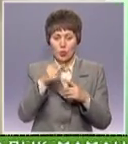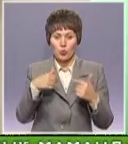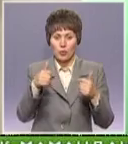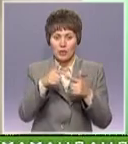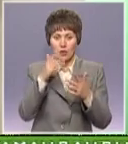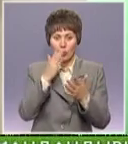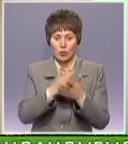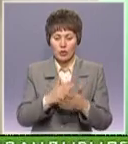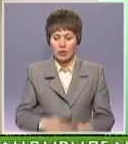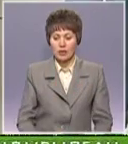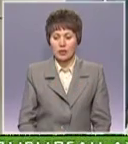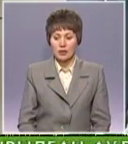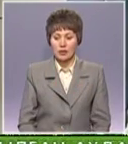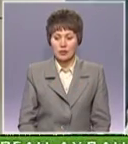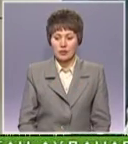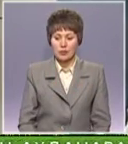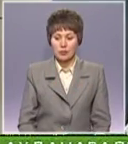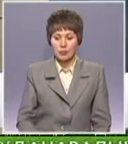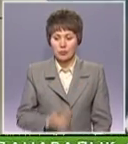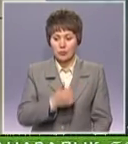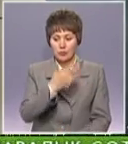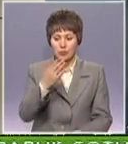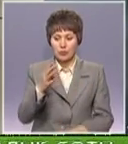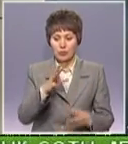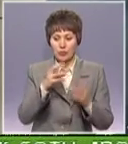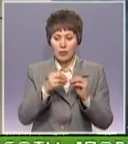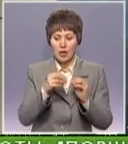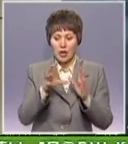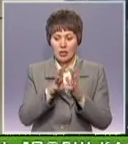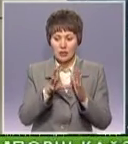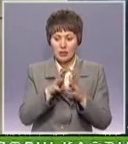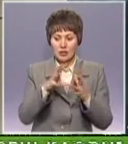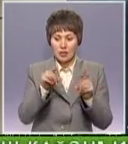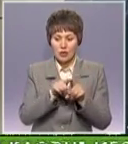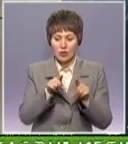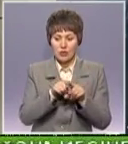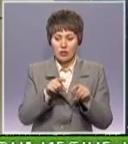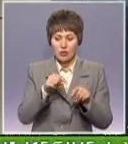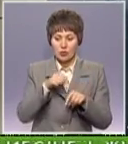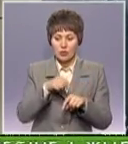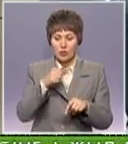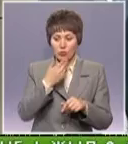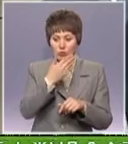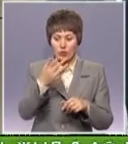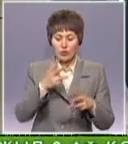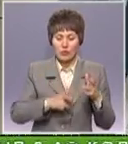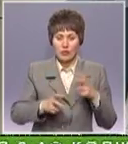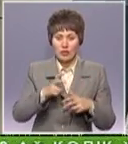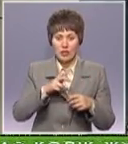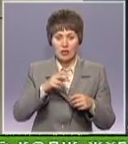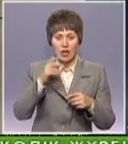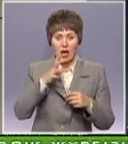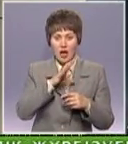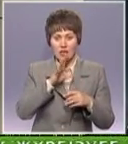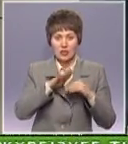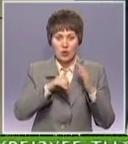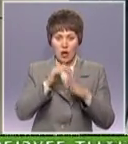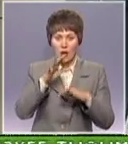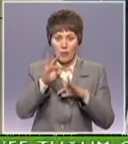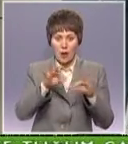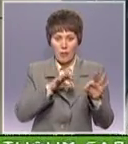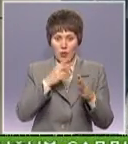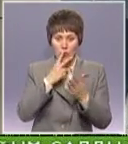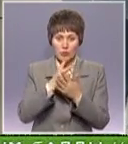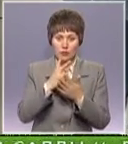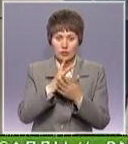отыр. Бұл алаңқайға аяқ бассаңыз, құдды бір энергетиктер әлемінде жүргендей боласыз. Бұл жерде университет түлектерінің жасап шығарған жобалары